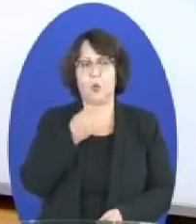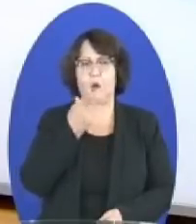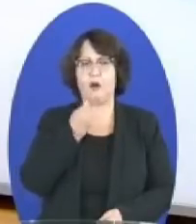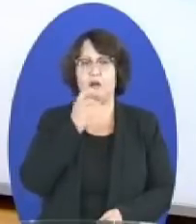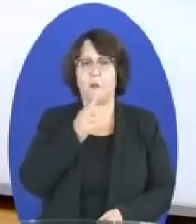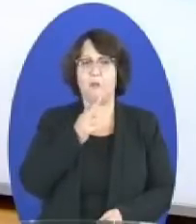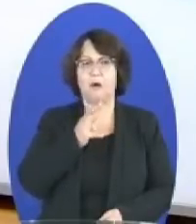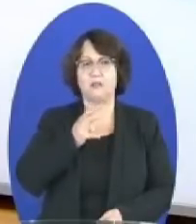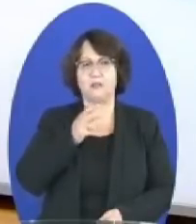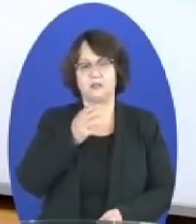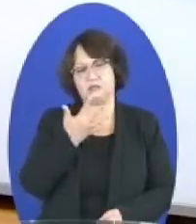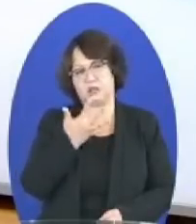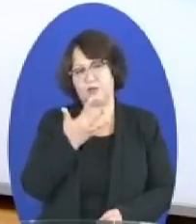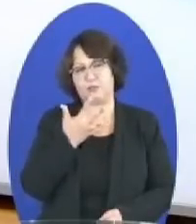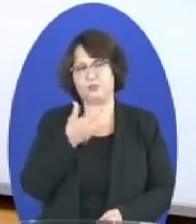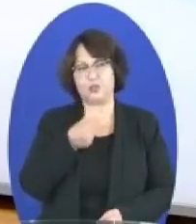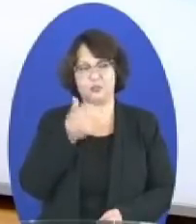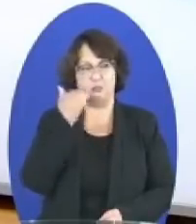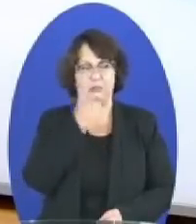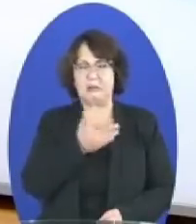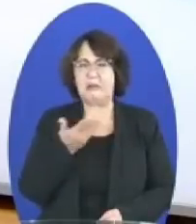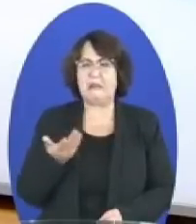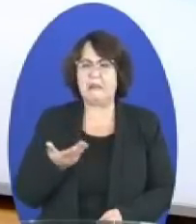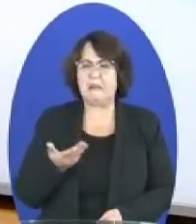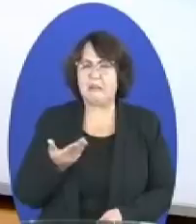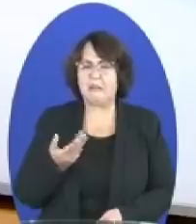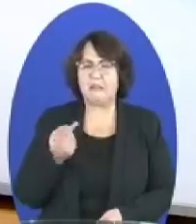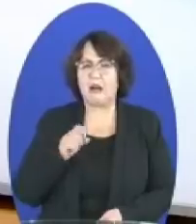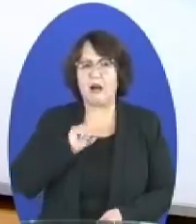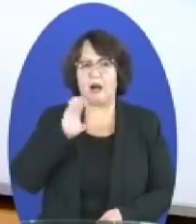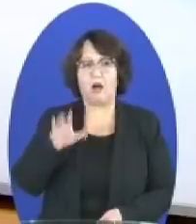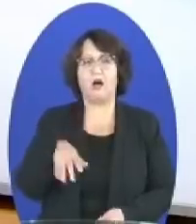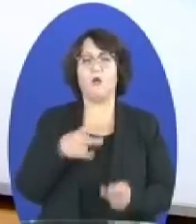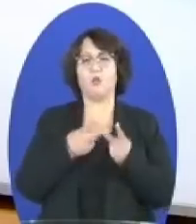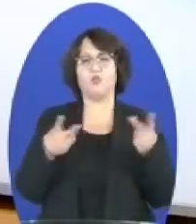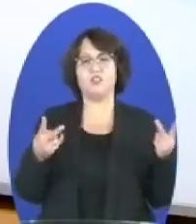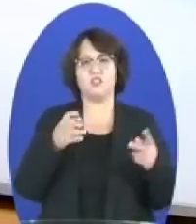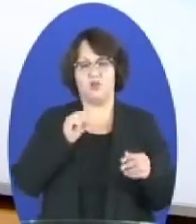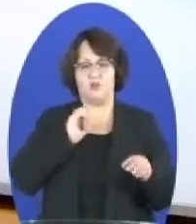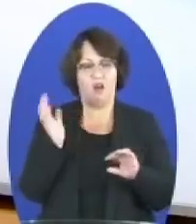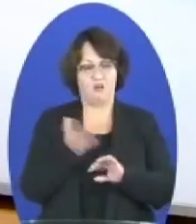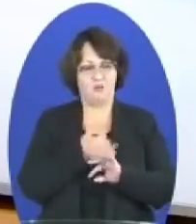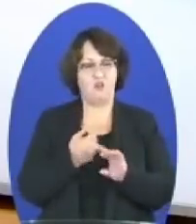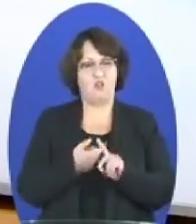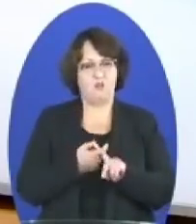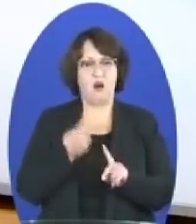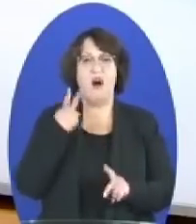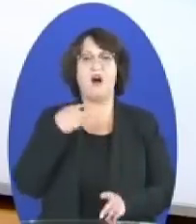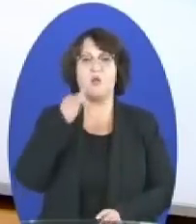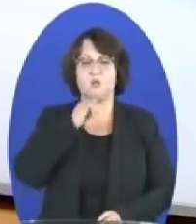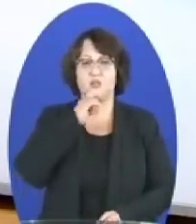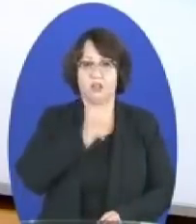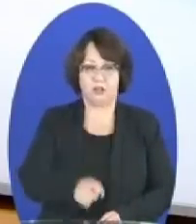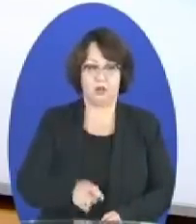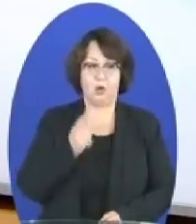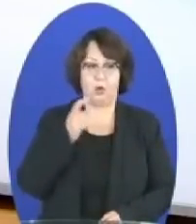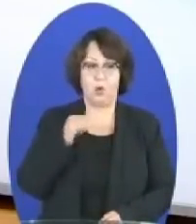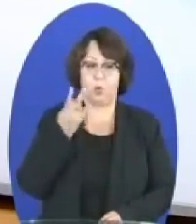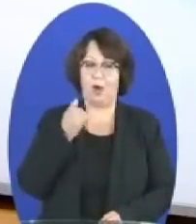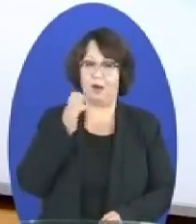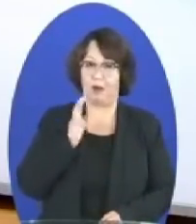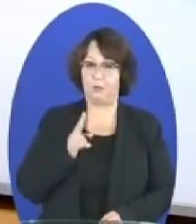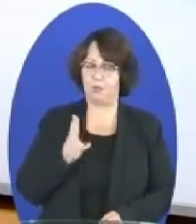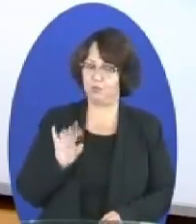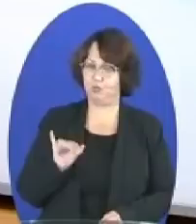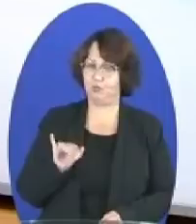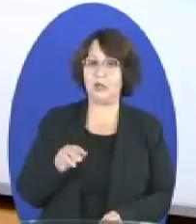юм болоо? За энэ бол одоо цэвэр үндэсний аюулгүй байдлаа холбоотой гэдэг тайлбарыг Британий зүгээс өгж байгаа. А Huawei компани хувьд бол өөр байр суурьтай.